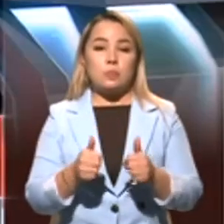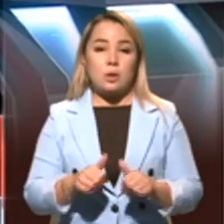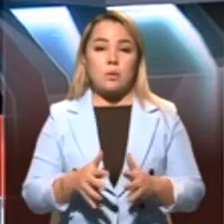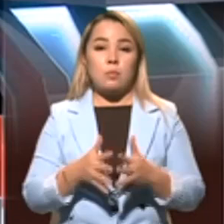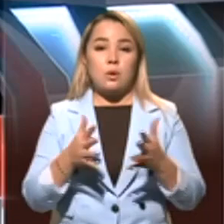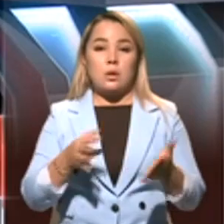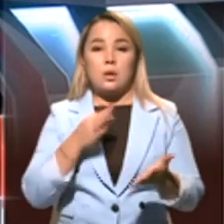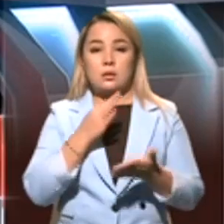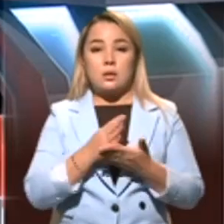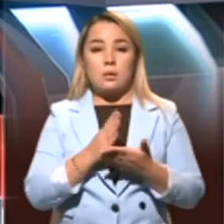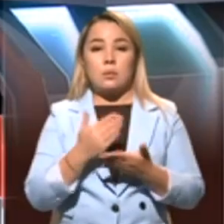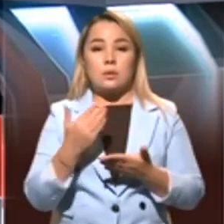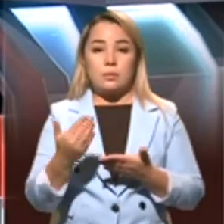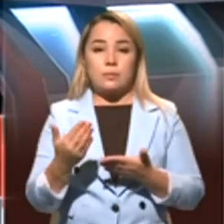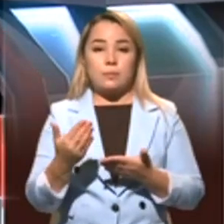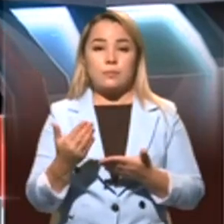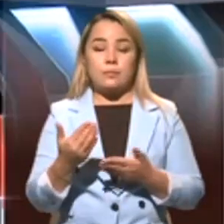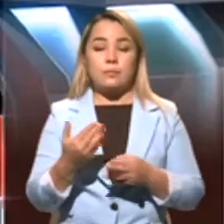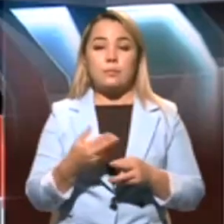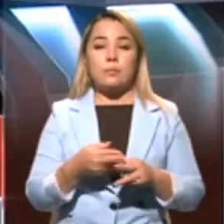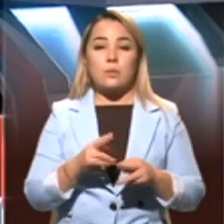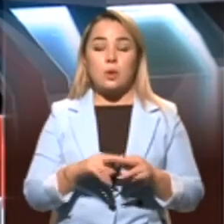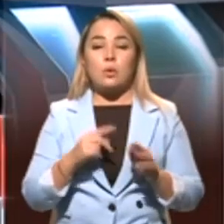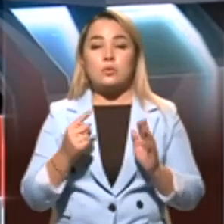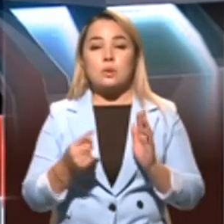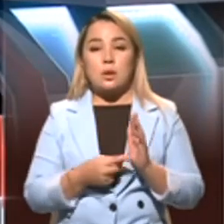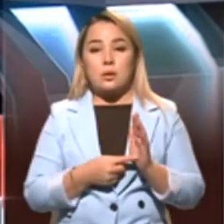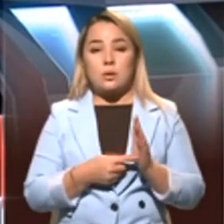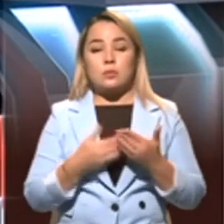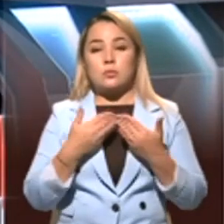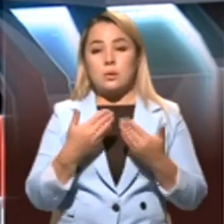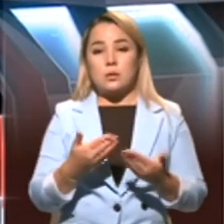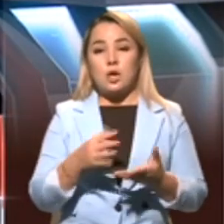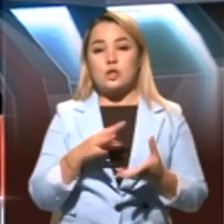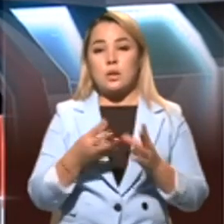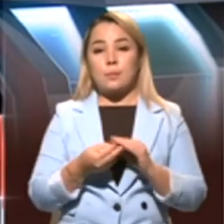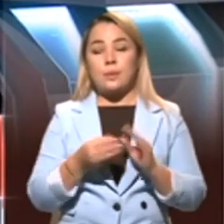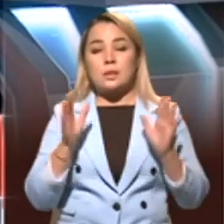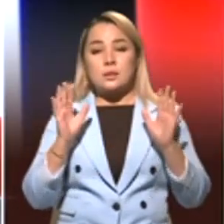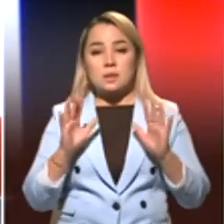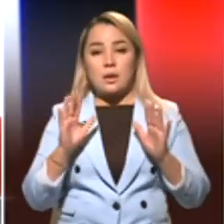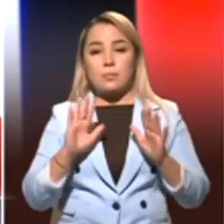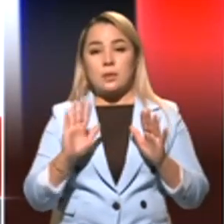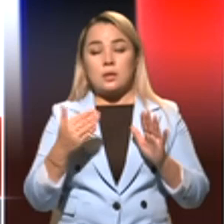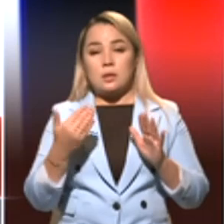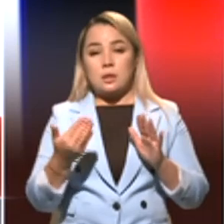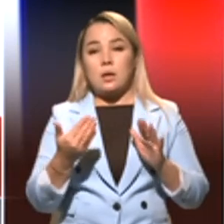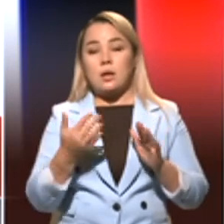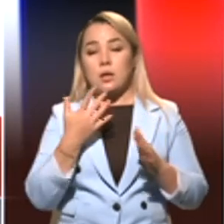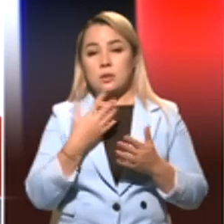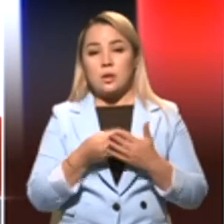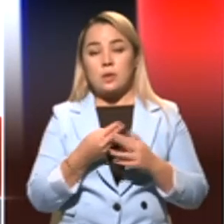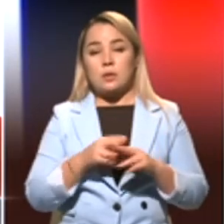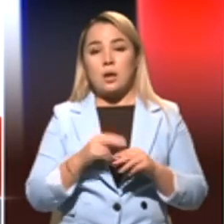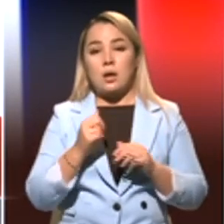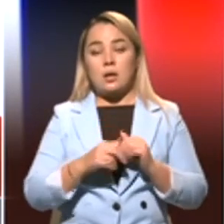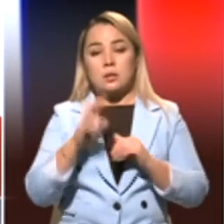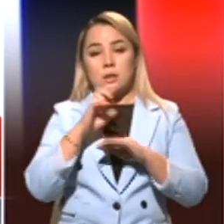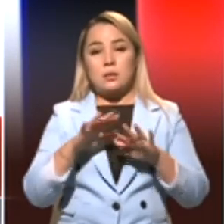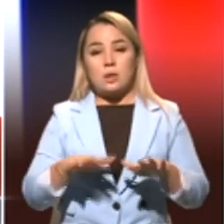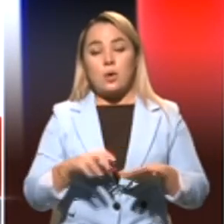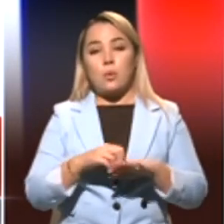зор жауапкершілік. Мынадай сұрақ, біз енді жалғыз ислам емес, Қазақстан зайырлы ел болғандықтан бізде